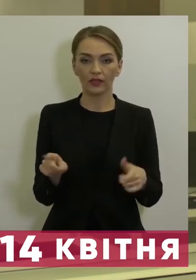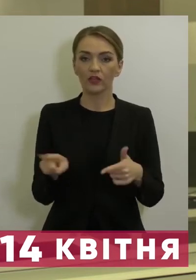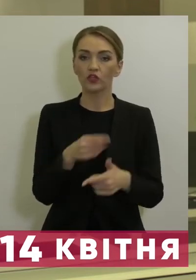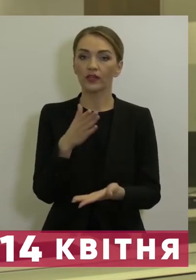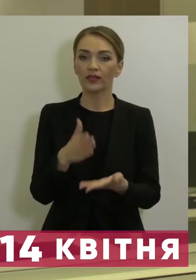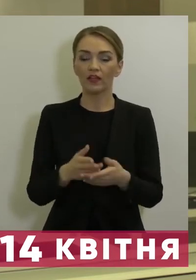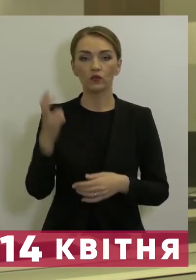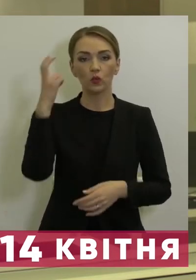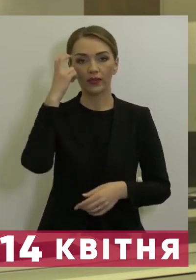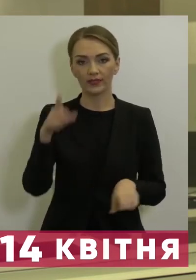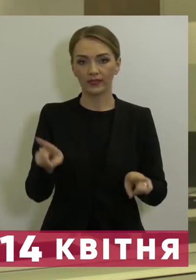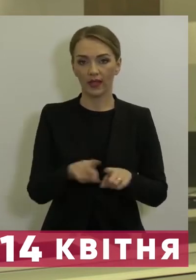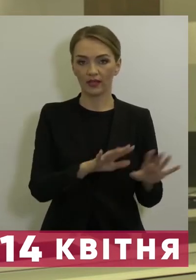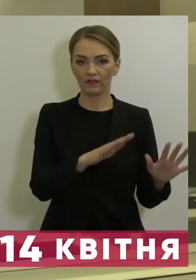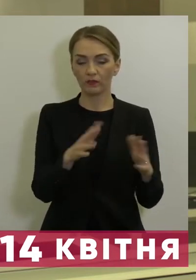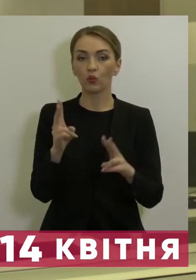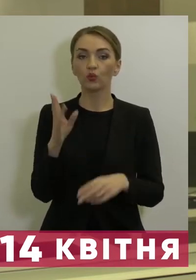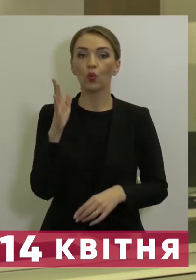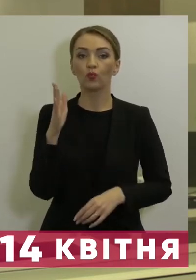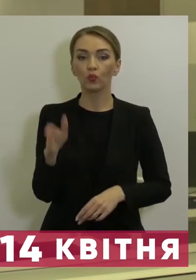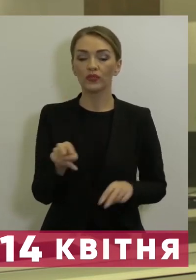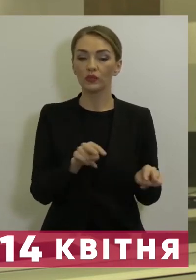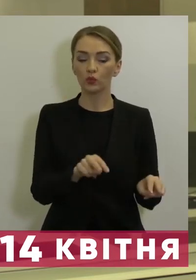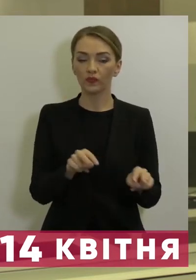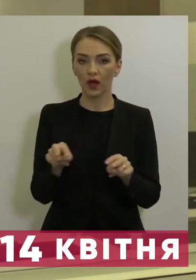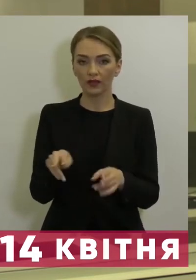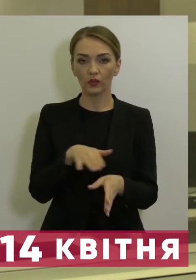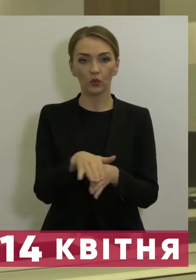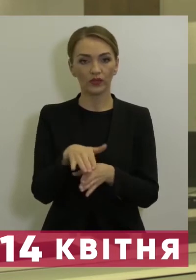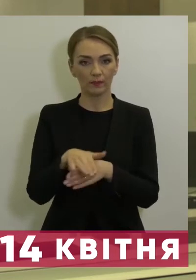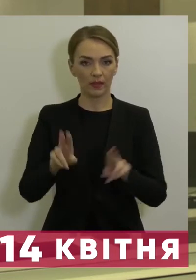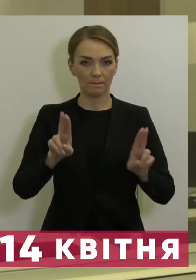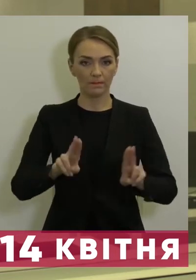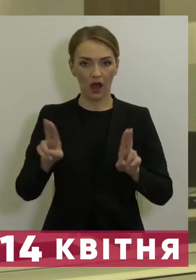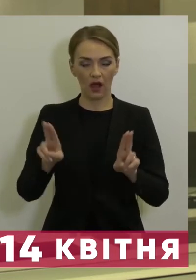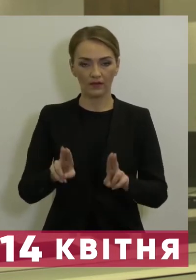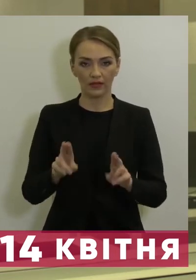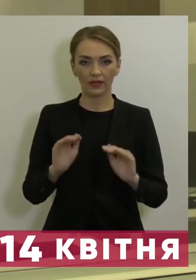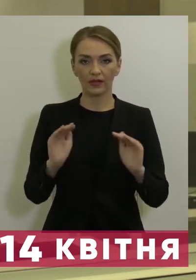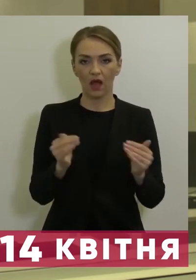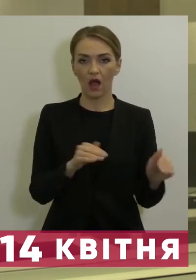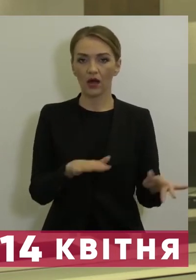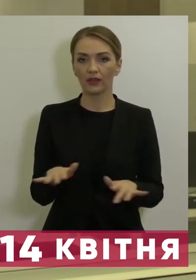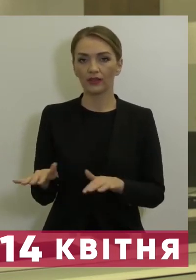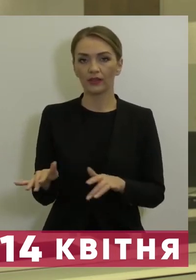Чи є в столиці такі випадки? Хто буде слідкувати за дотриманням правил карантину?